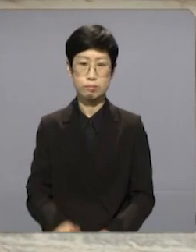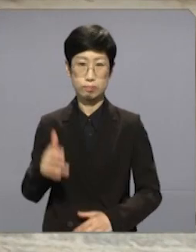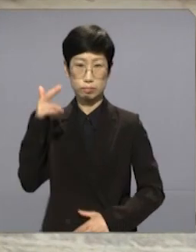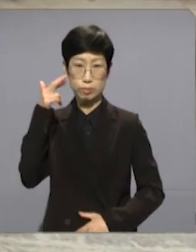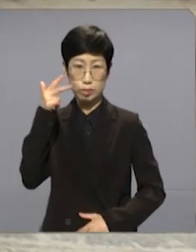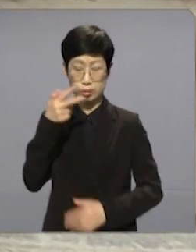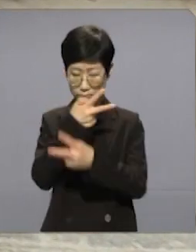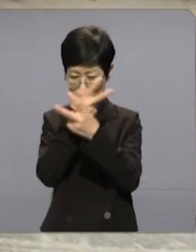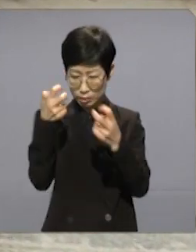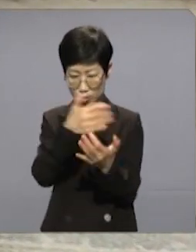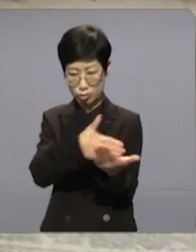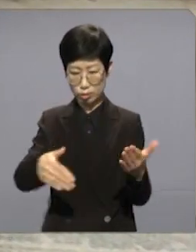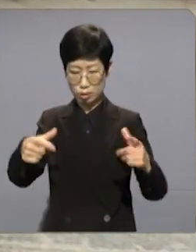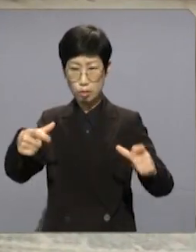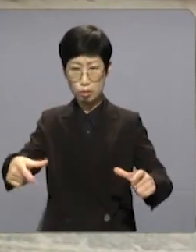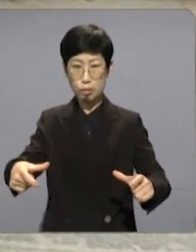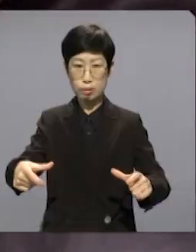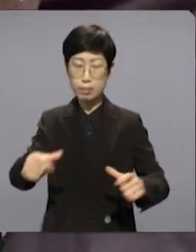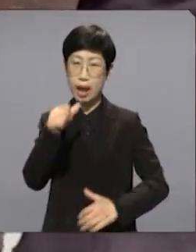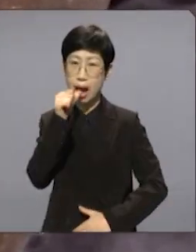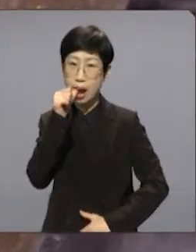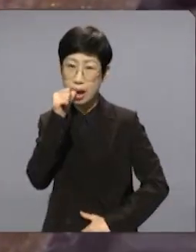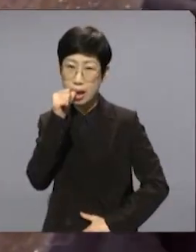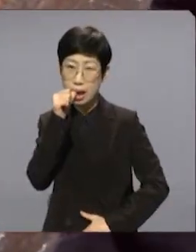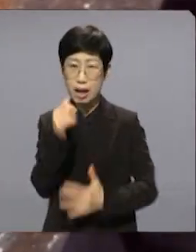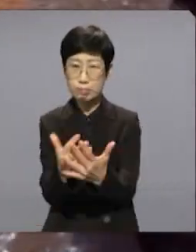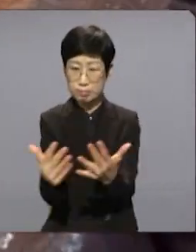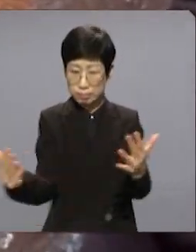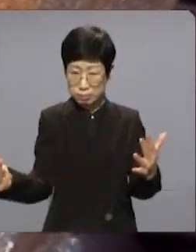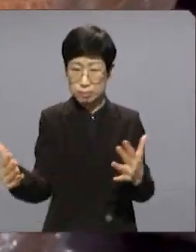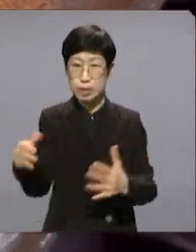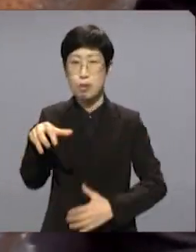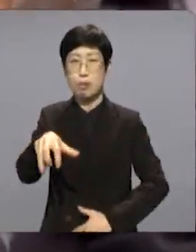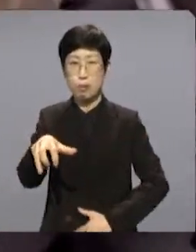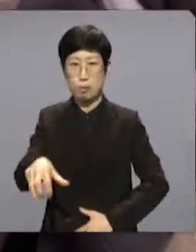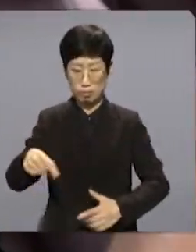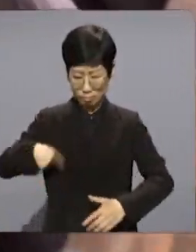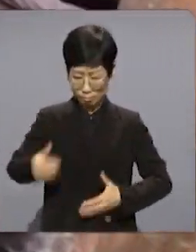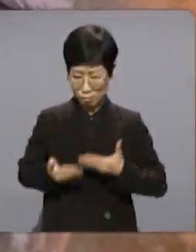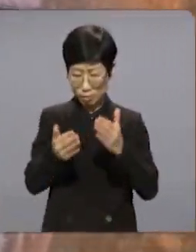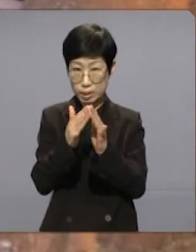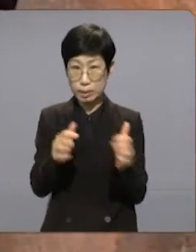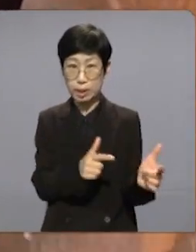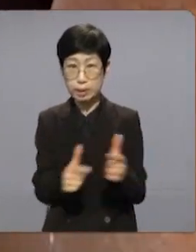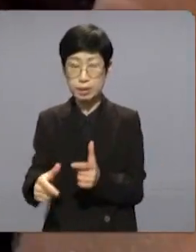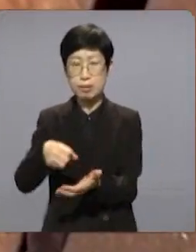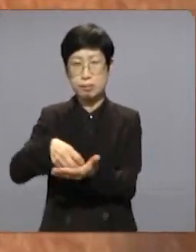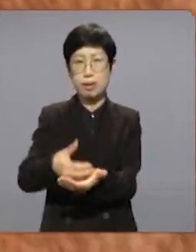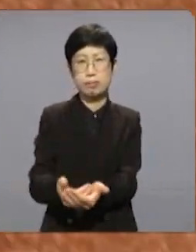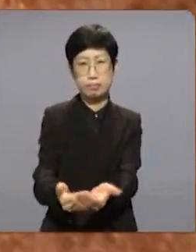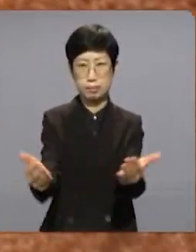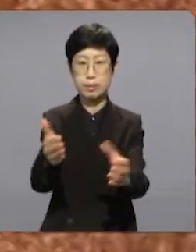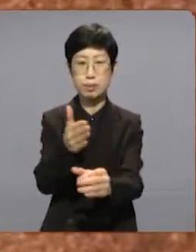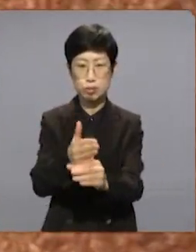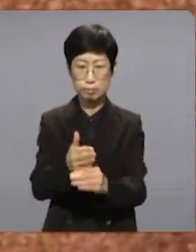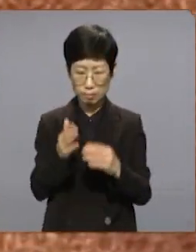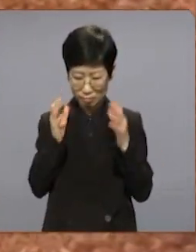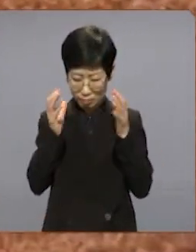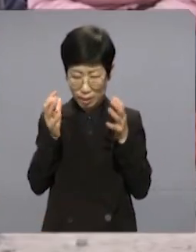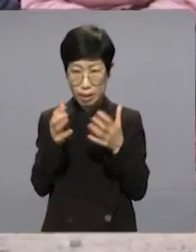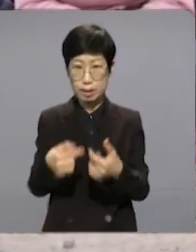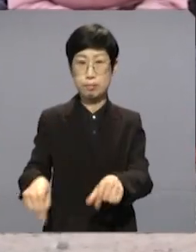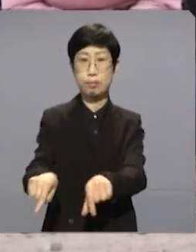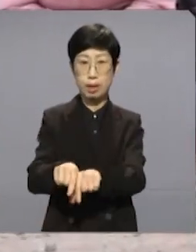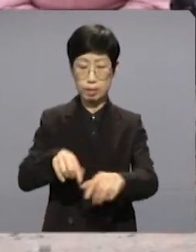미국과 멕시코 국경에 철제 울타리 사이를 두고 자원봉사자들이 이민자들에게 빵을 건넵니다. 어린 아이들을